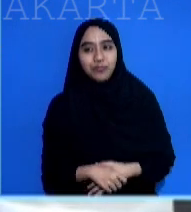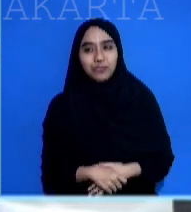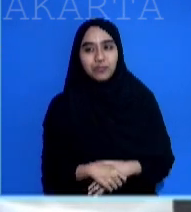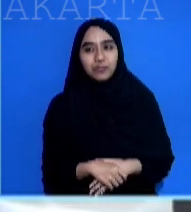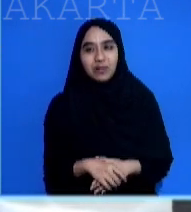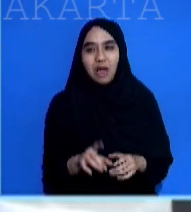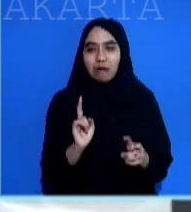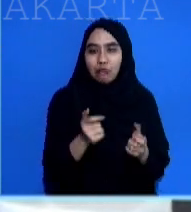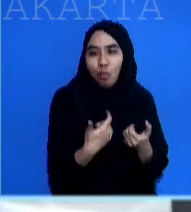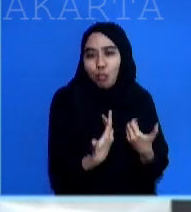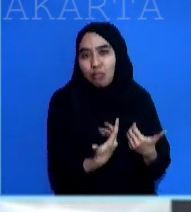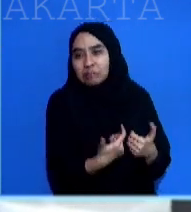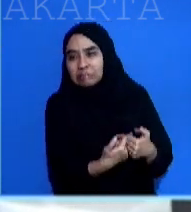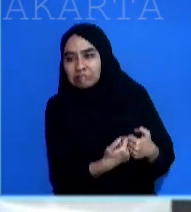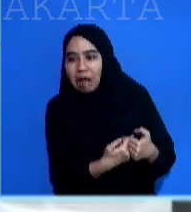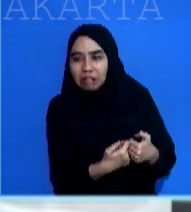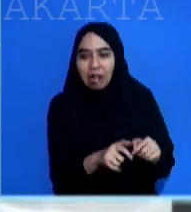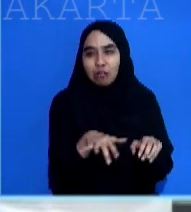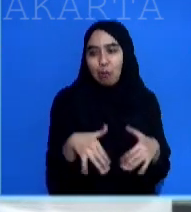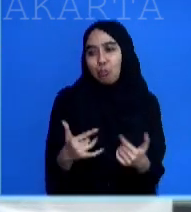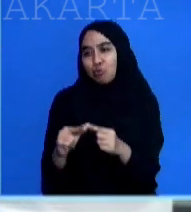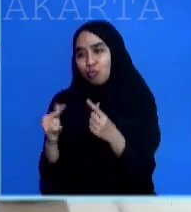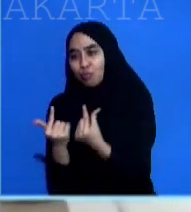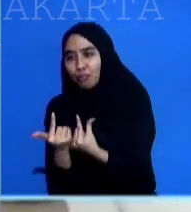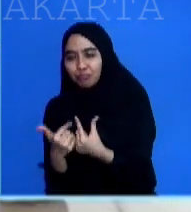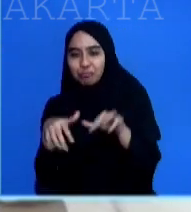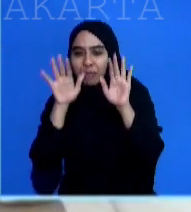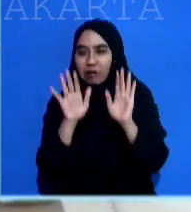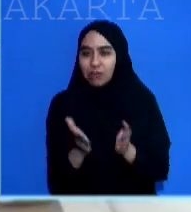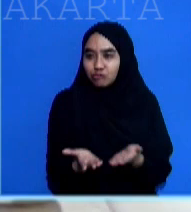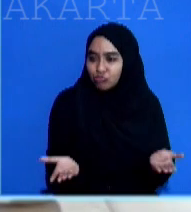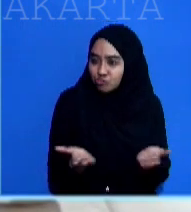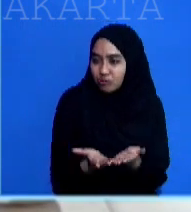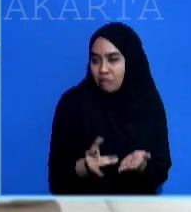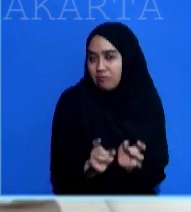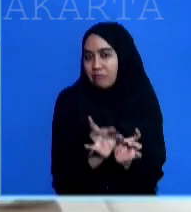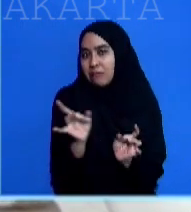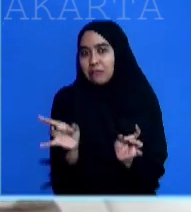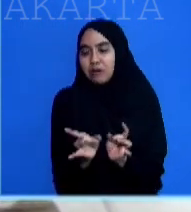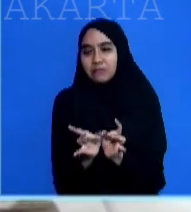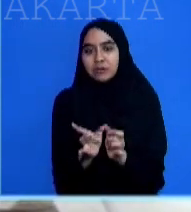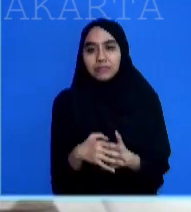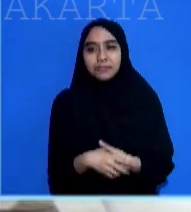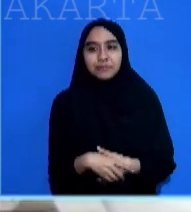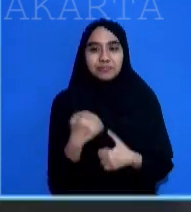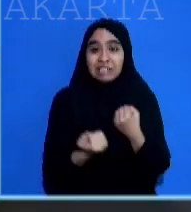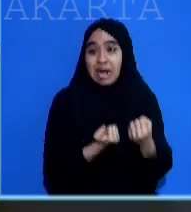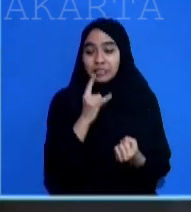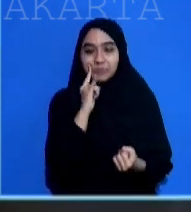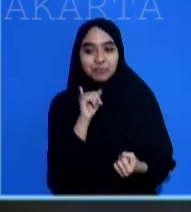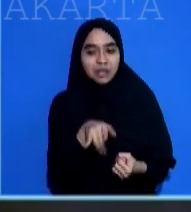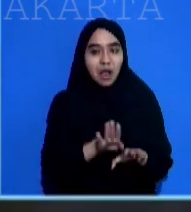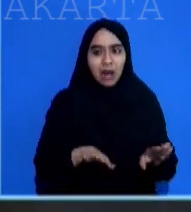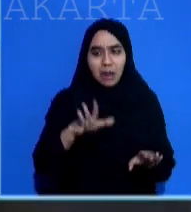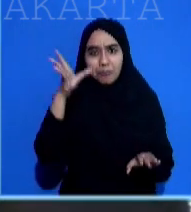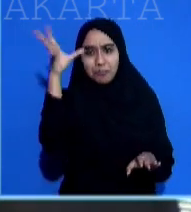dari grup atau sosial media, sebagian besar itu. Melalui kegiatan ini diharapkan para pelajar memahami bagaimana